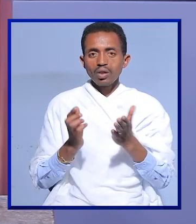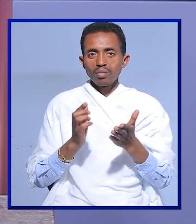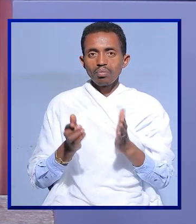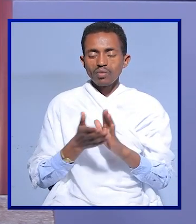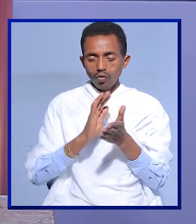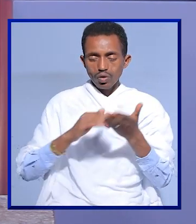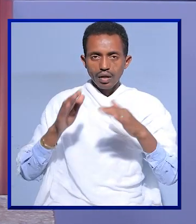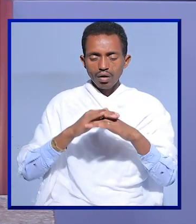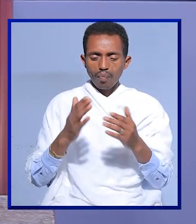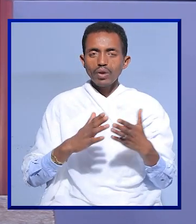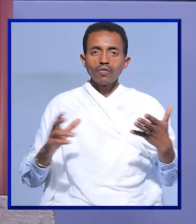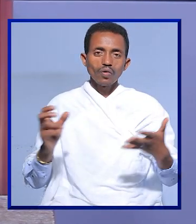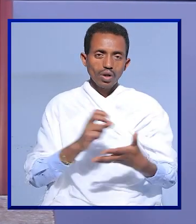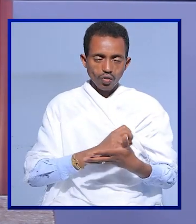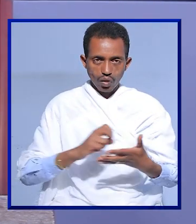በሰፊው ተጽፏል፣